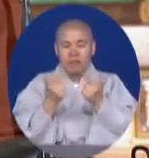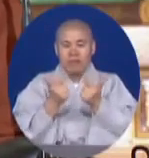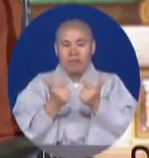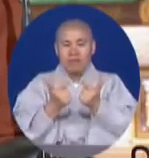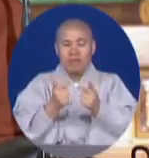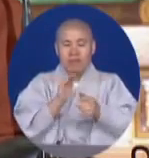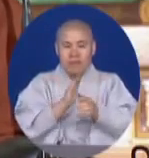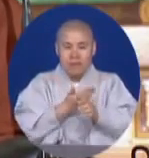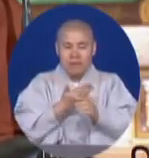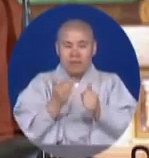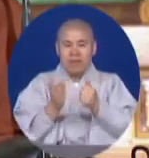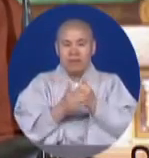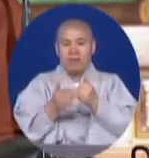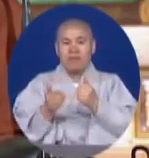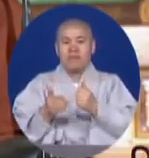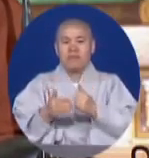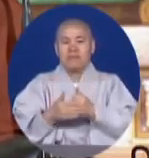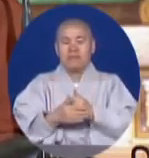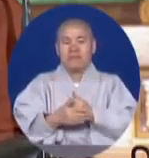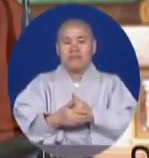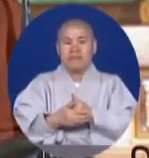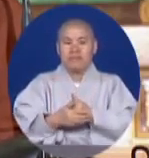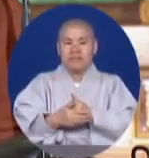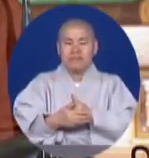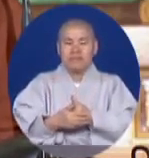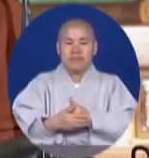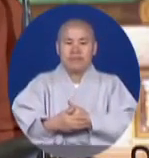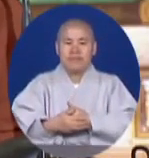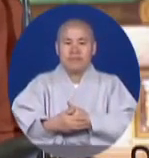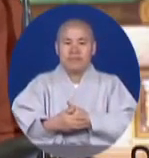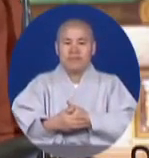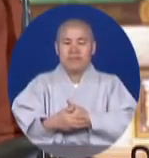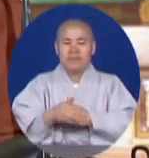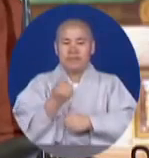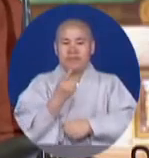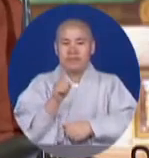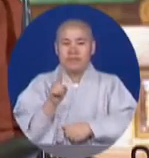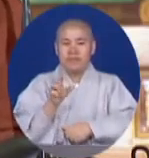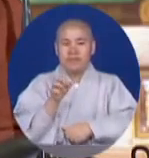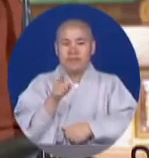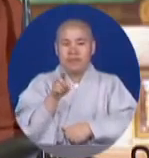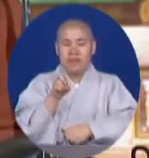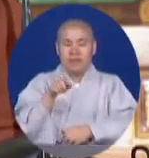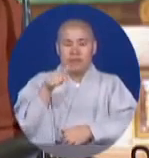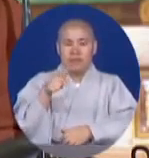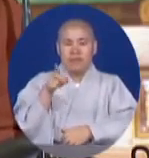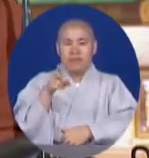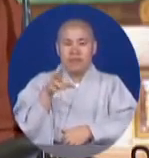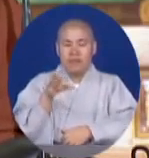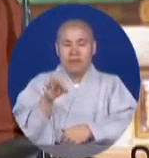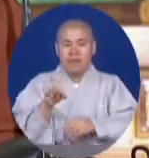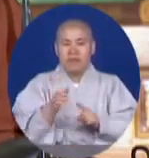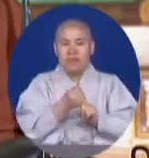그 잘못 닦아서 그래요. 그래서 이제 화엄경